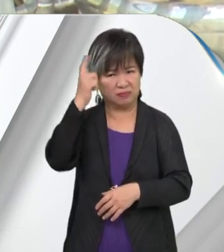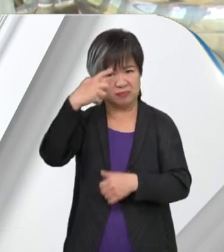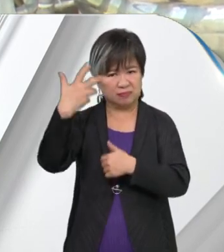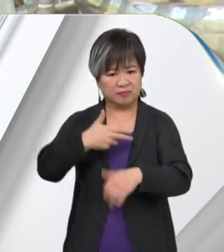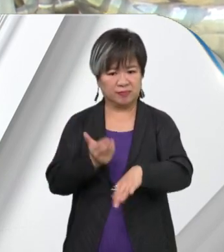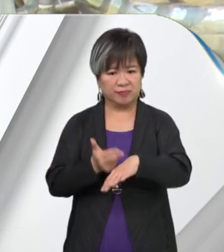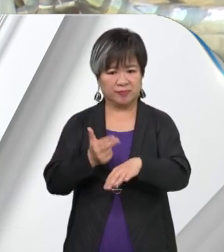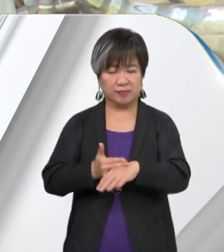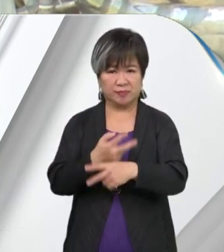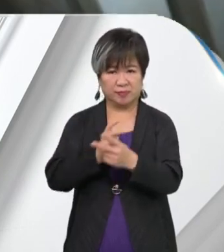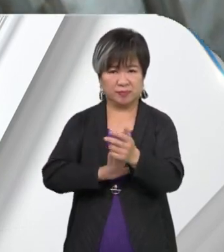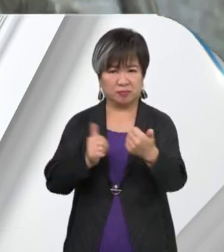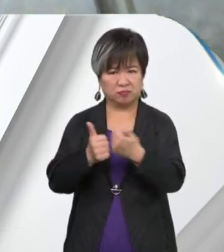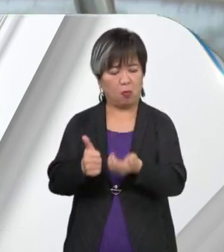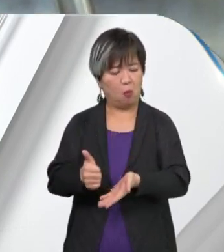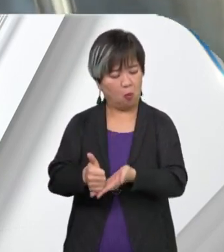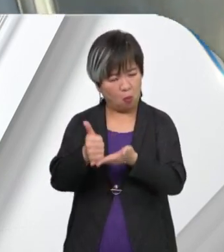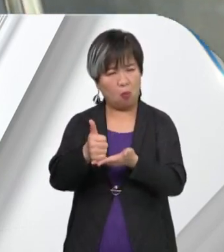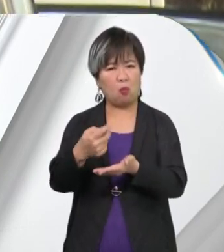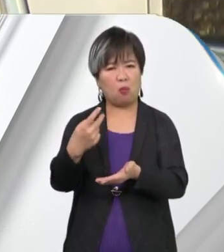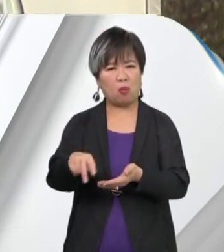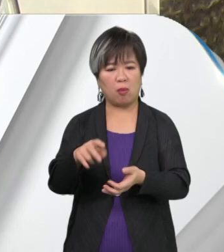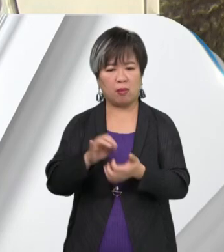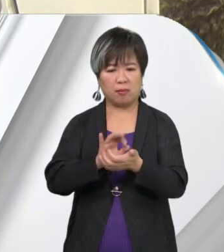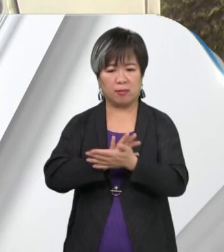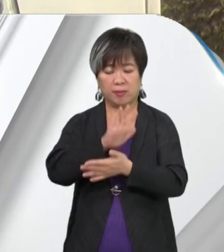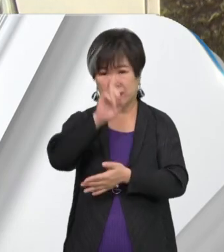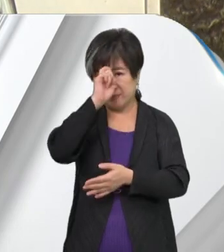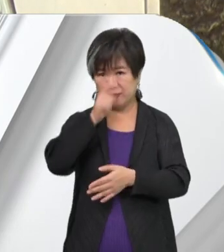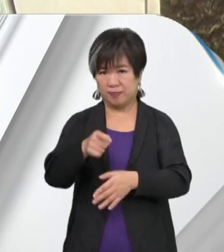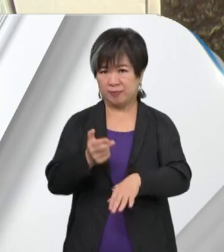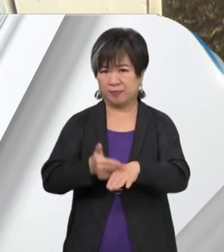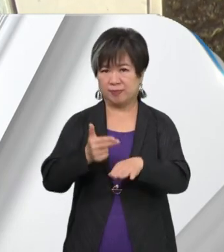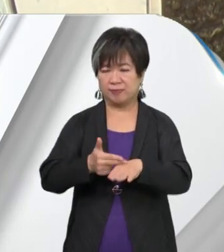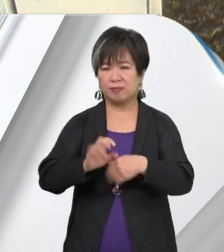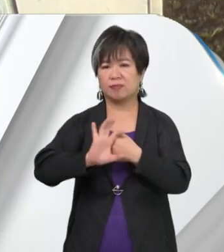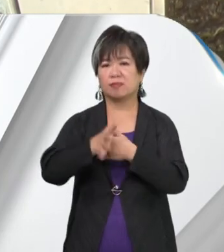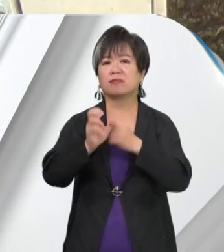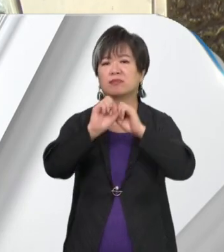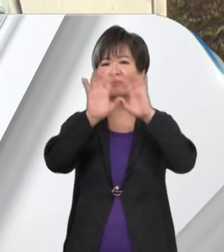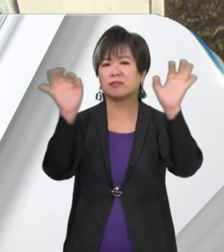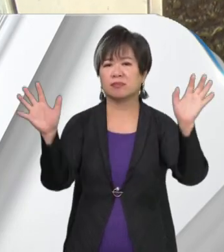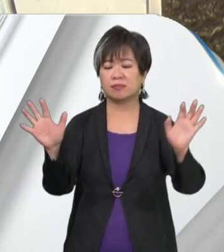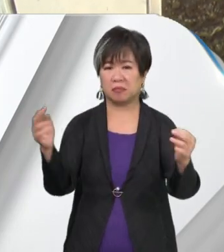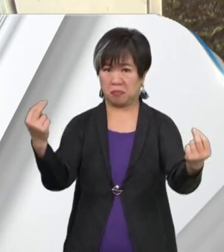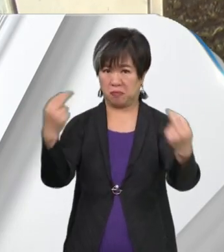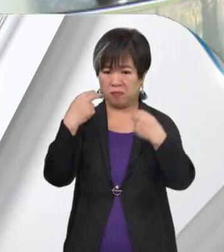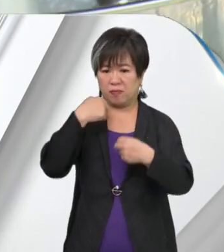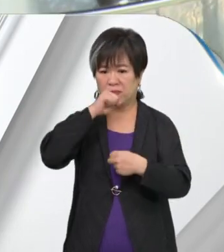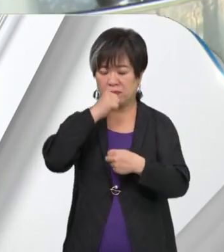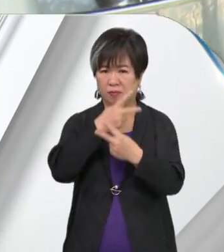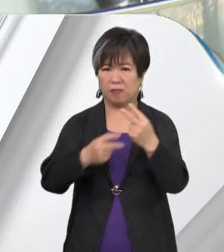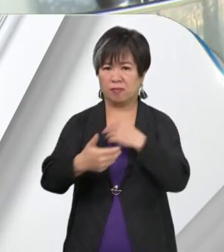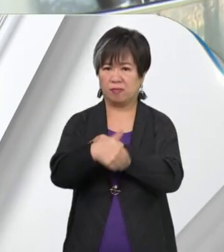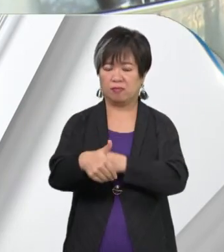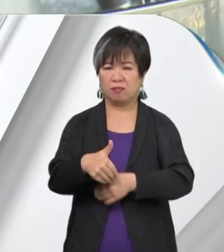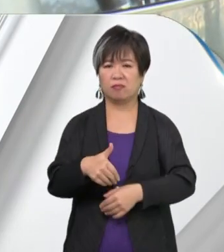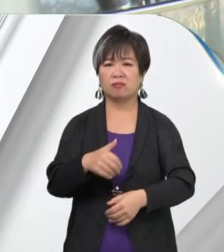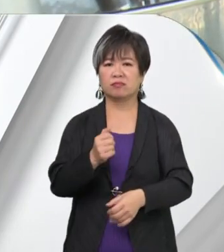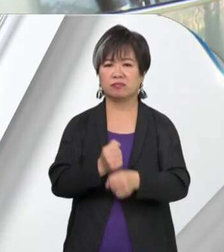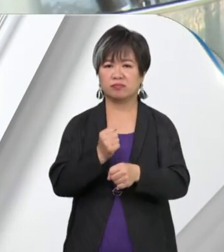了得到海外会肯定之外，很下希望未来做得用几年拓展到国际，本世界看到哈种个传统文